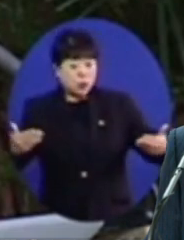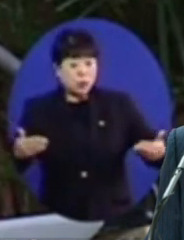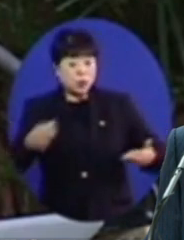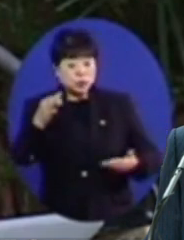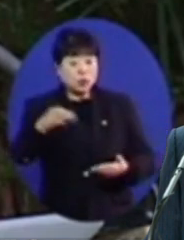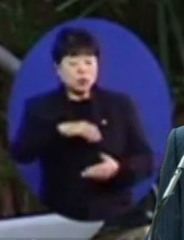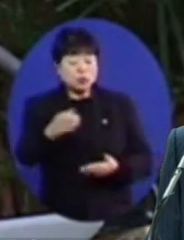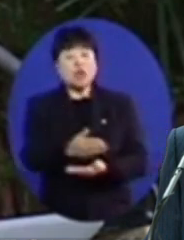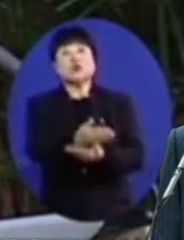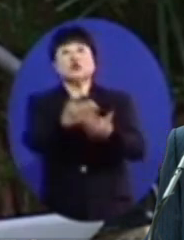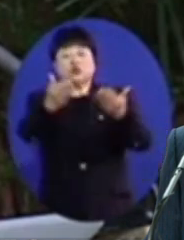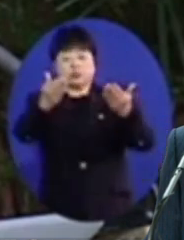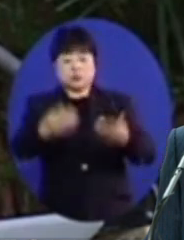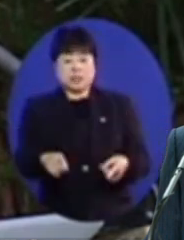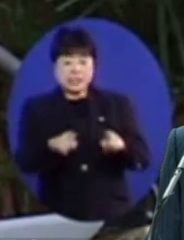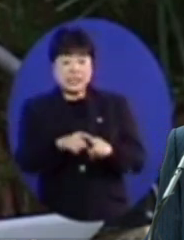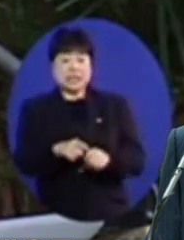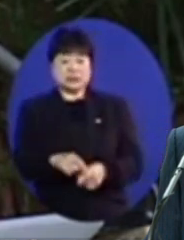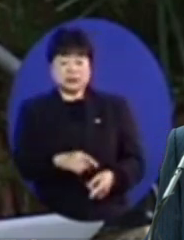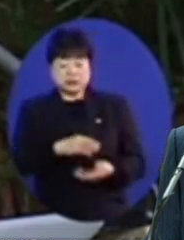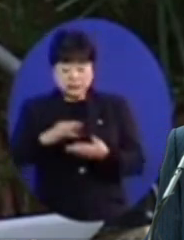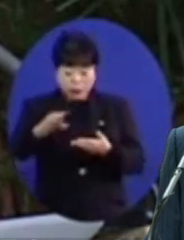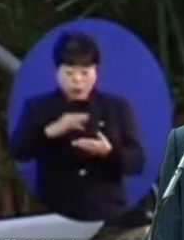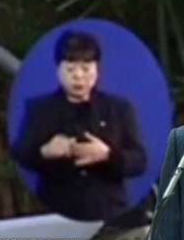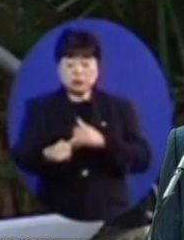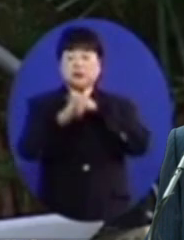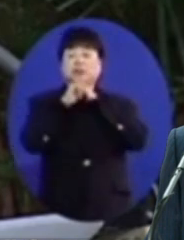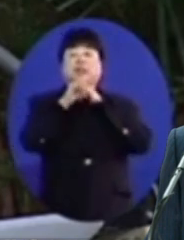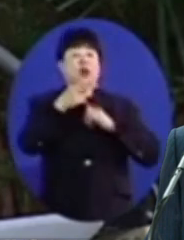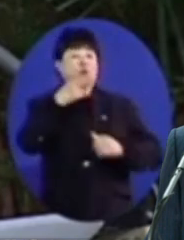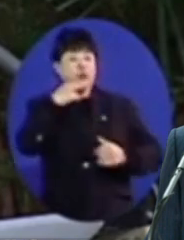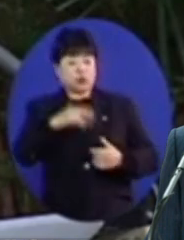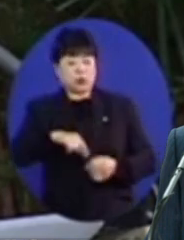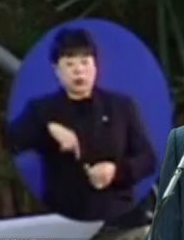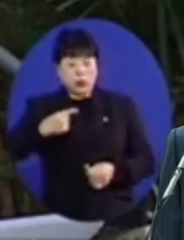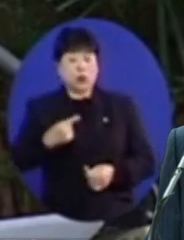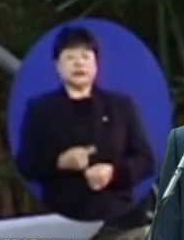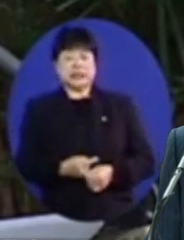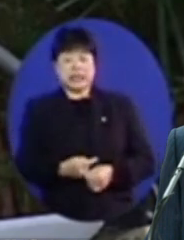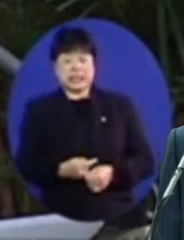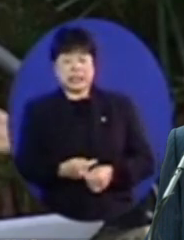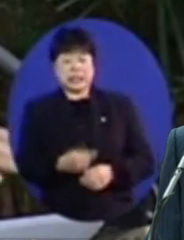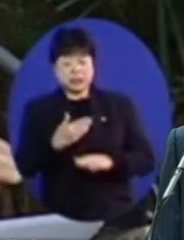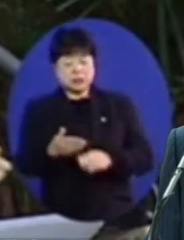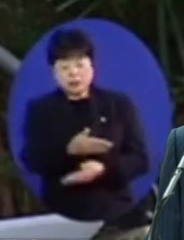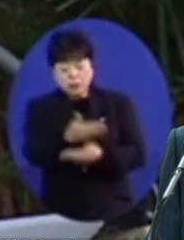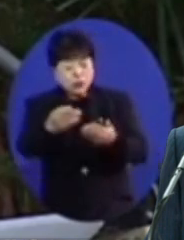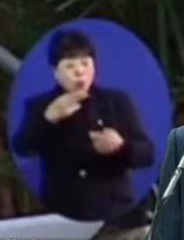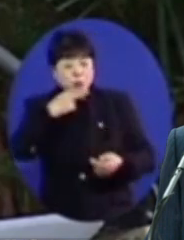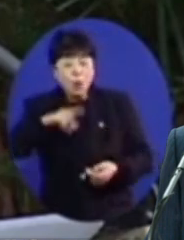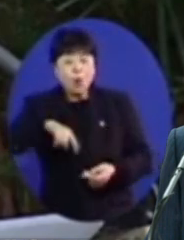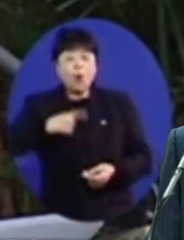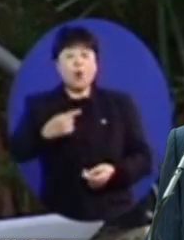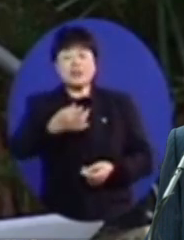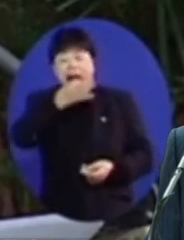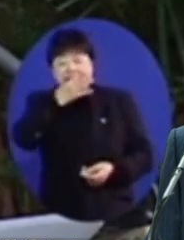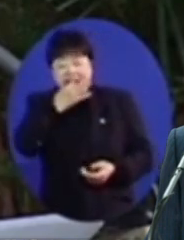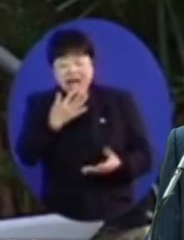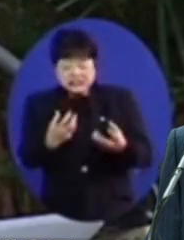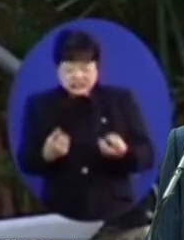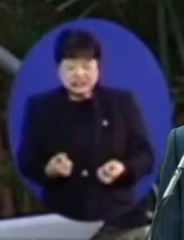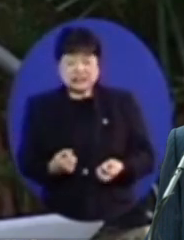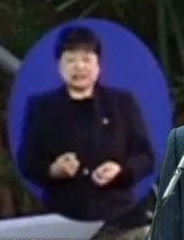이웃하고 나누어서 함께 샀다면 자살할 필요가 없지요 다른 사람하고 나누지 아니하고 자기의 혼자